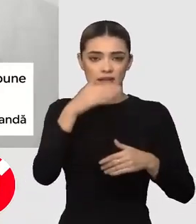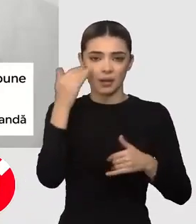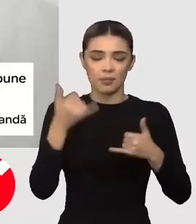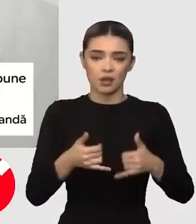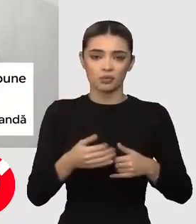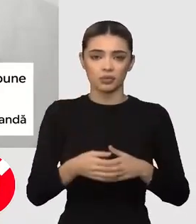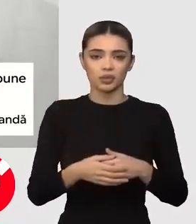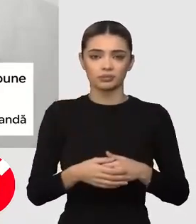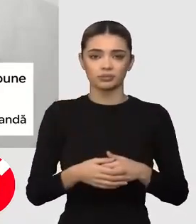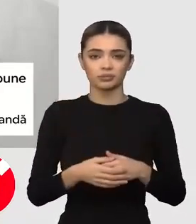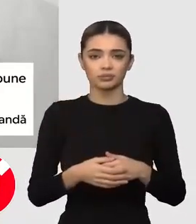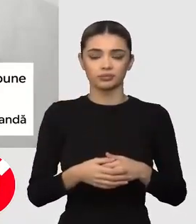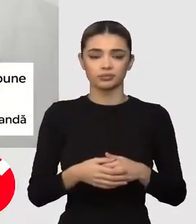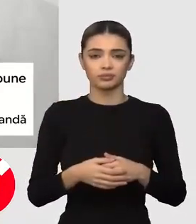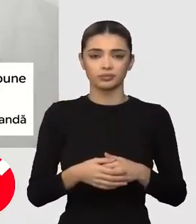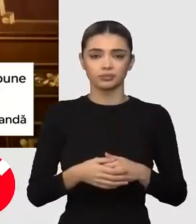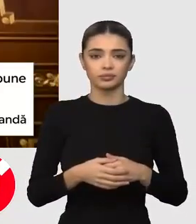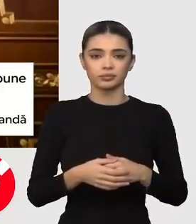să evite asta.